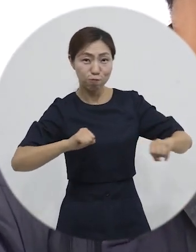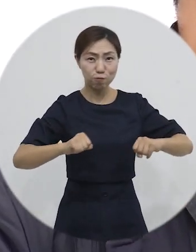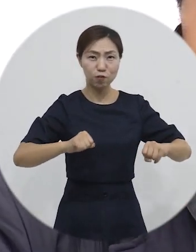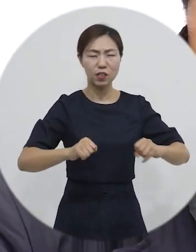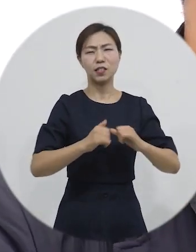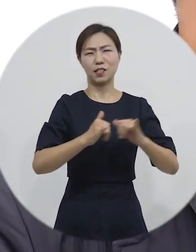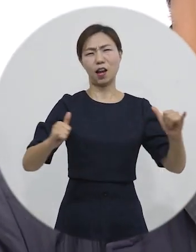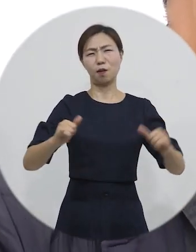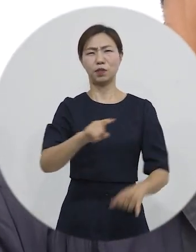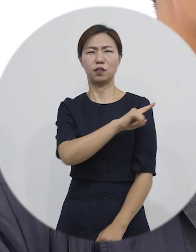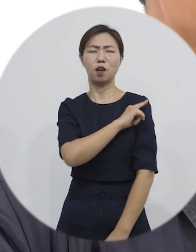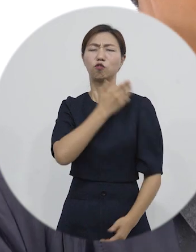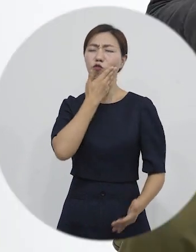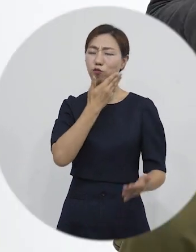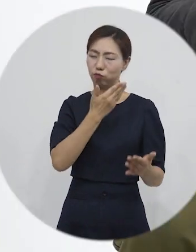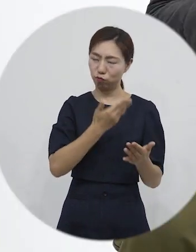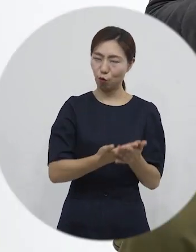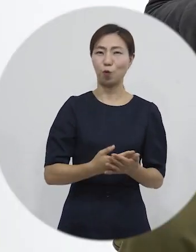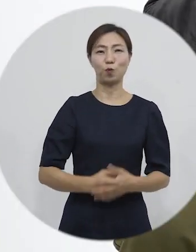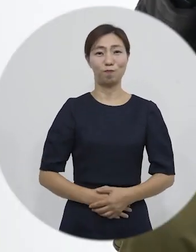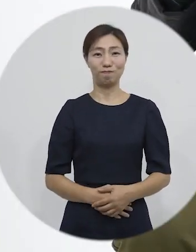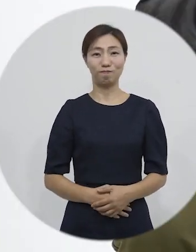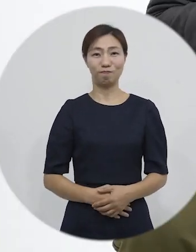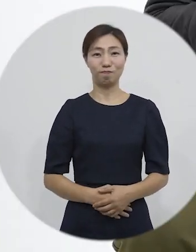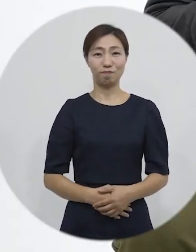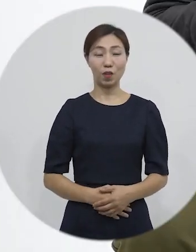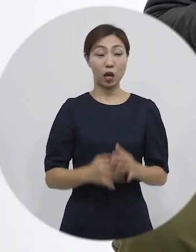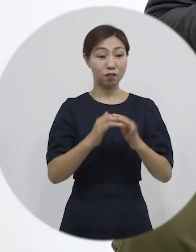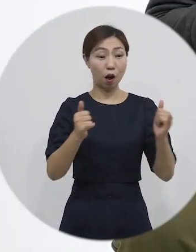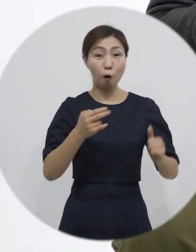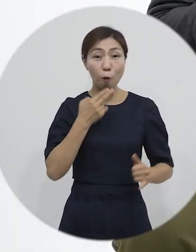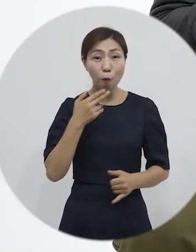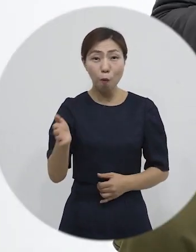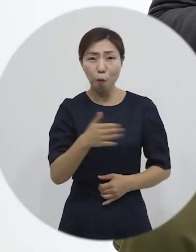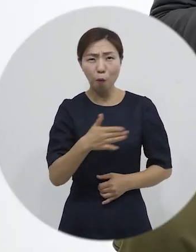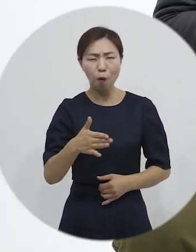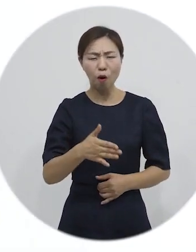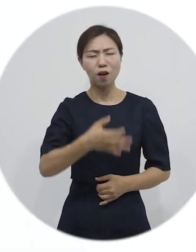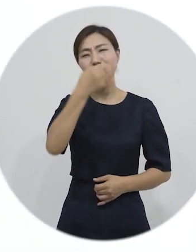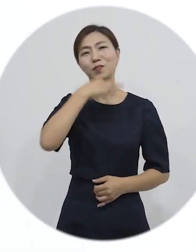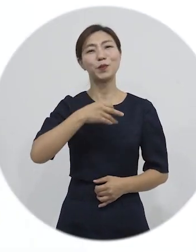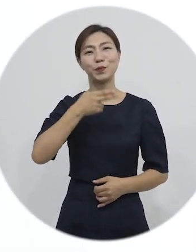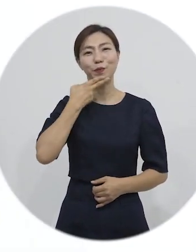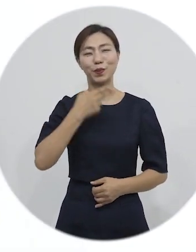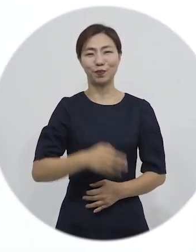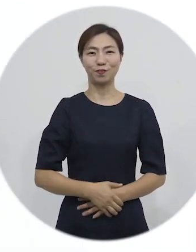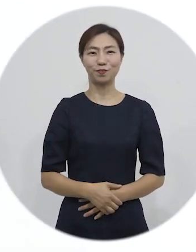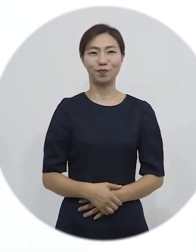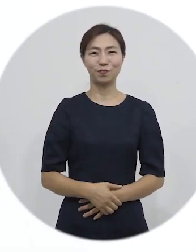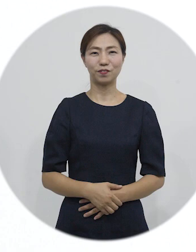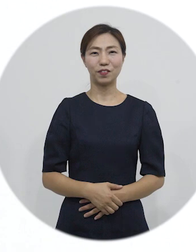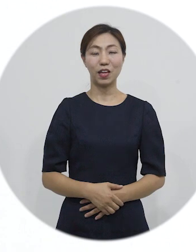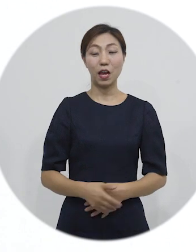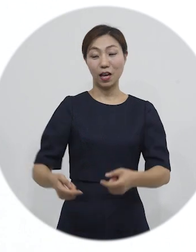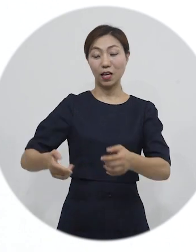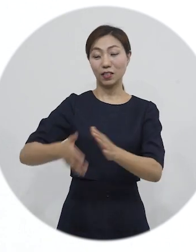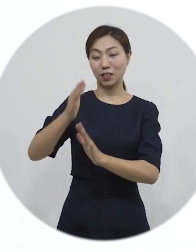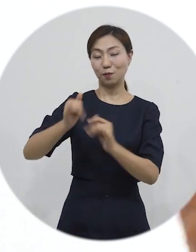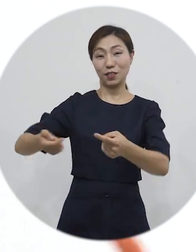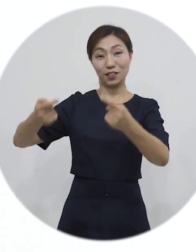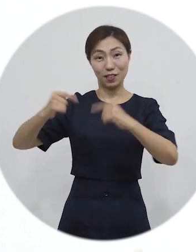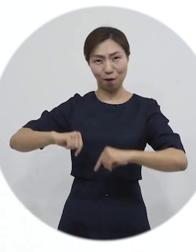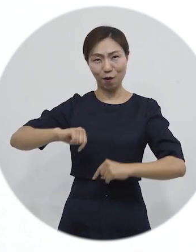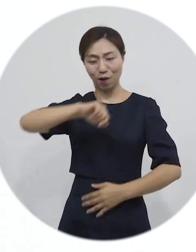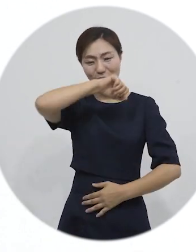작동시키는 사람의 역할이 빠지면은 사실은 빛 좋은 개설구거든요. 그만큼 서대문구의 참여예산제가 대외적으로